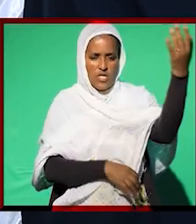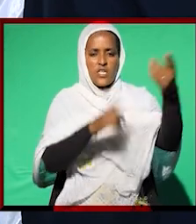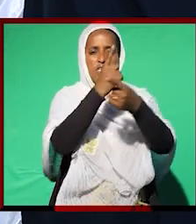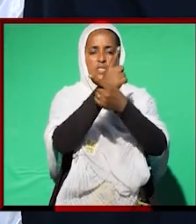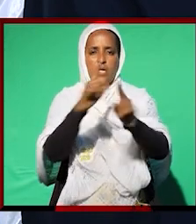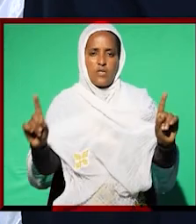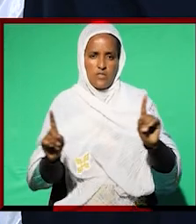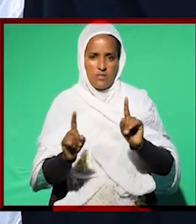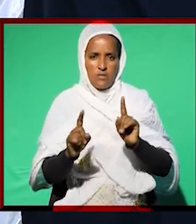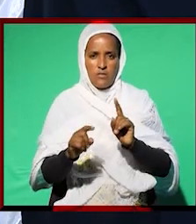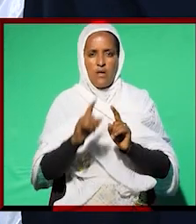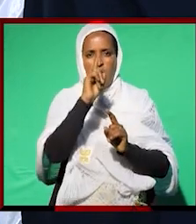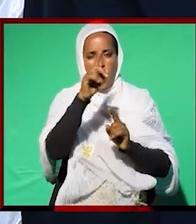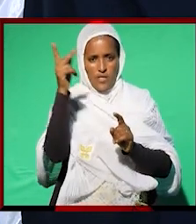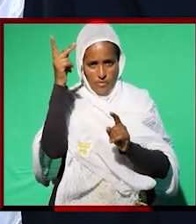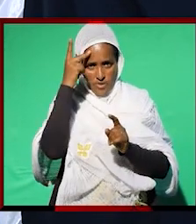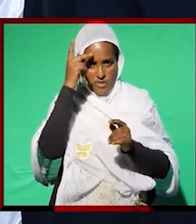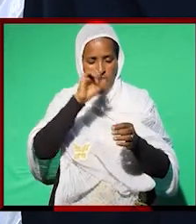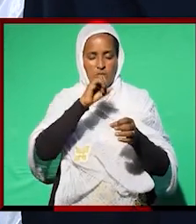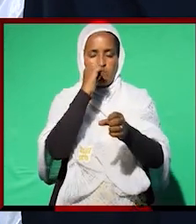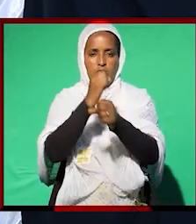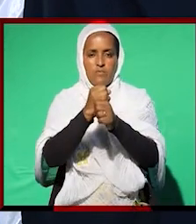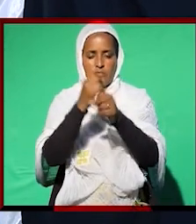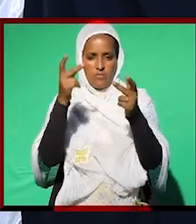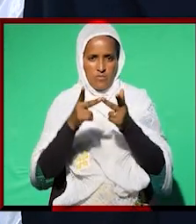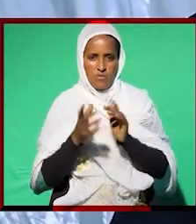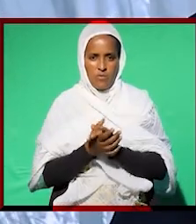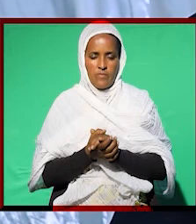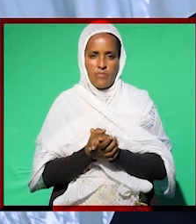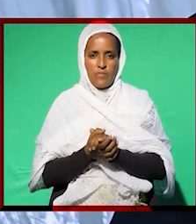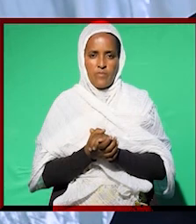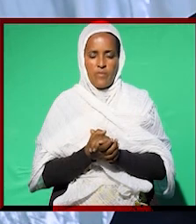የመማማር ነጻነትን አንድ ሚኒስትሪ መስሪያ ቤት